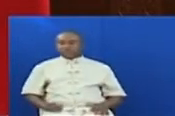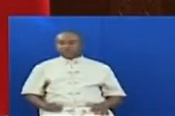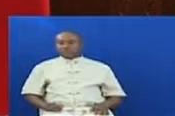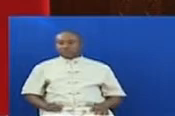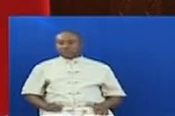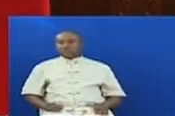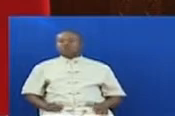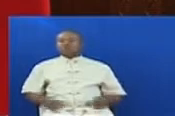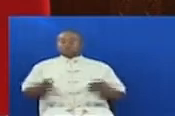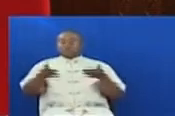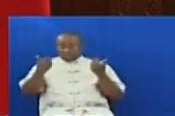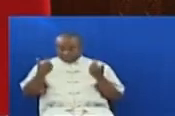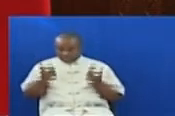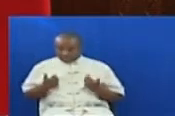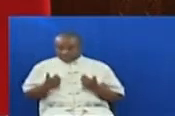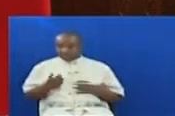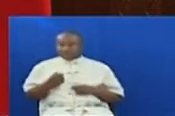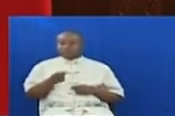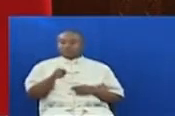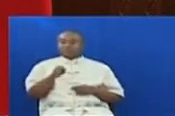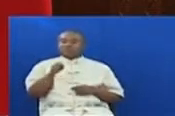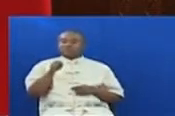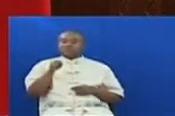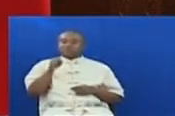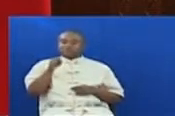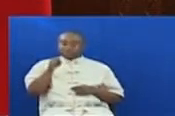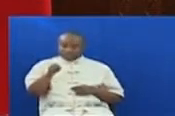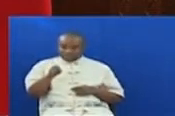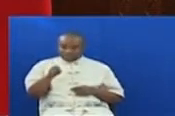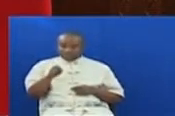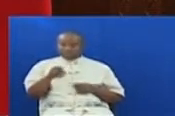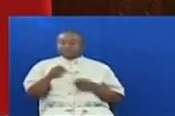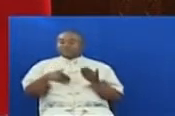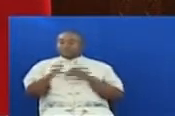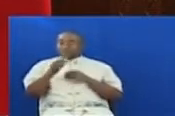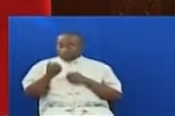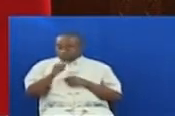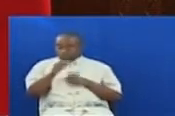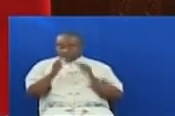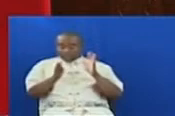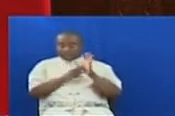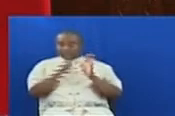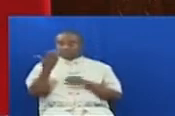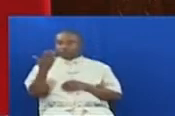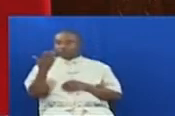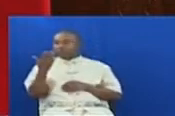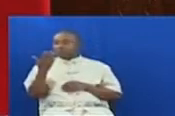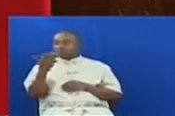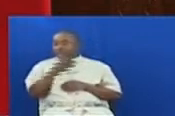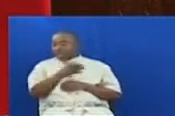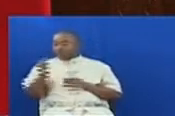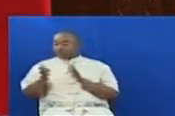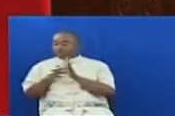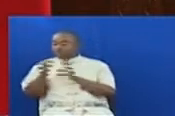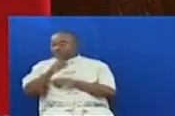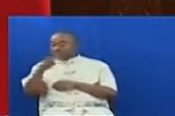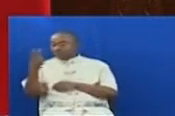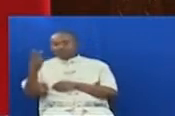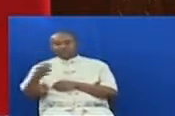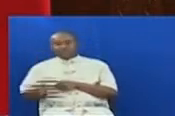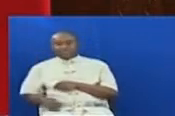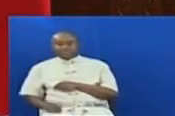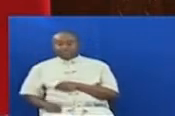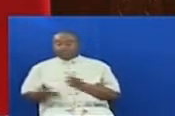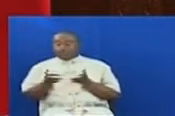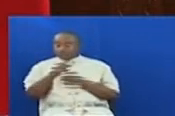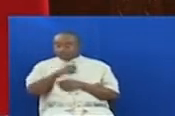ambayo walioifikiri, ambayo serikali ya CCM iliyofikiri miaka 95 mpaka 98 mpaka 2000 walifikiri kwa sababu